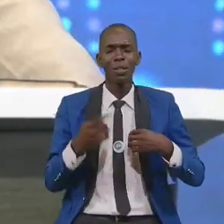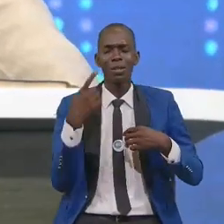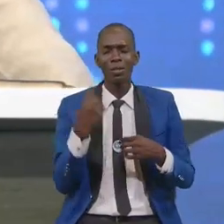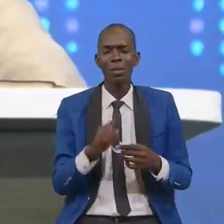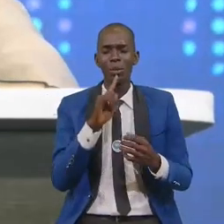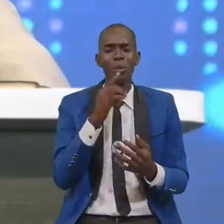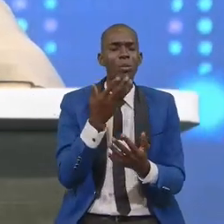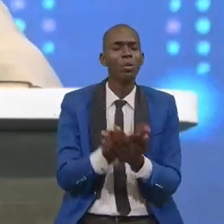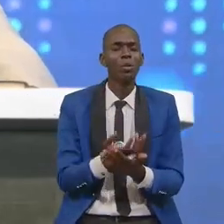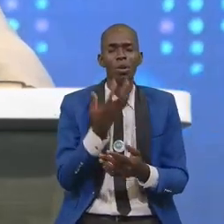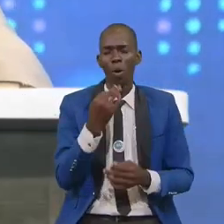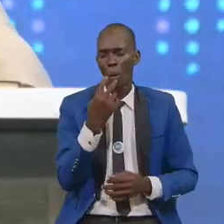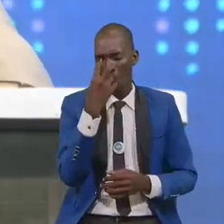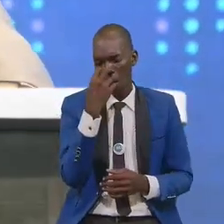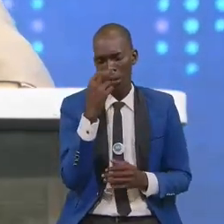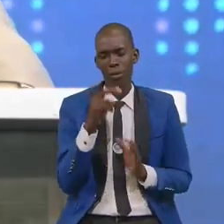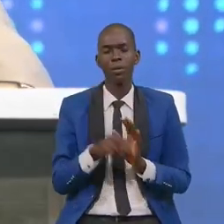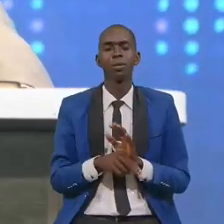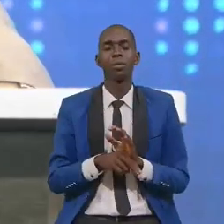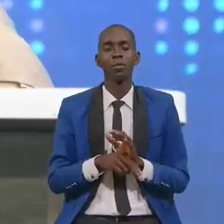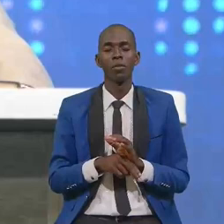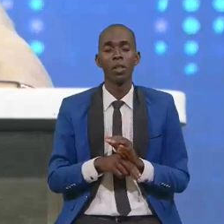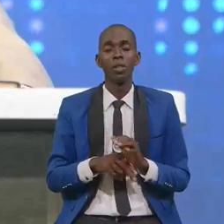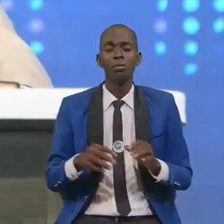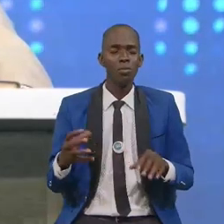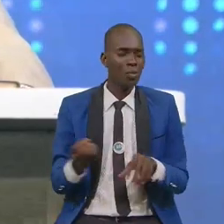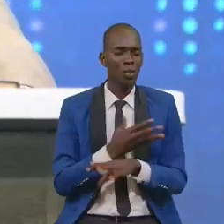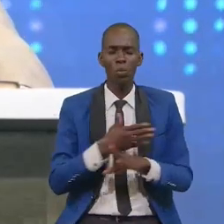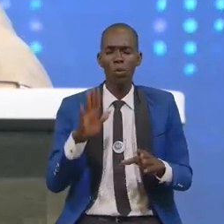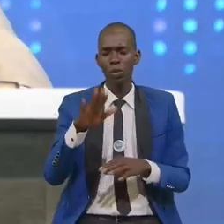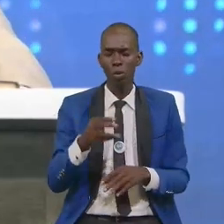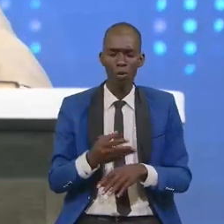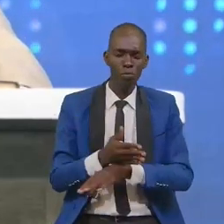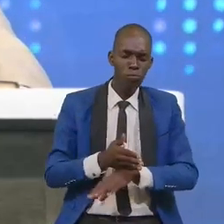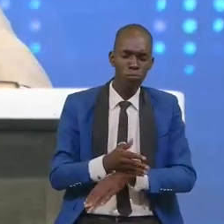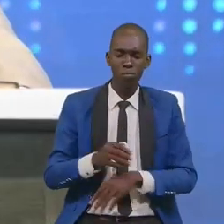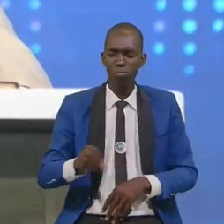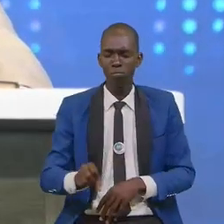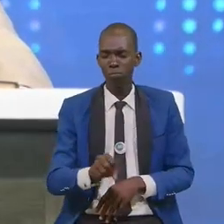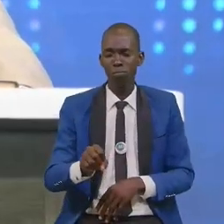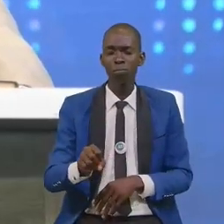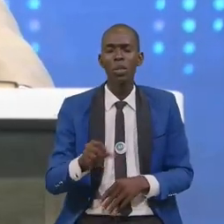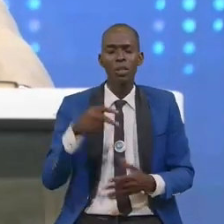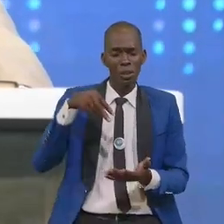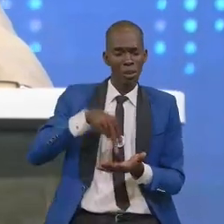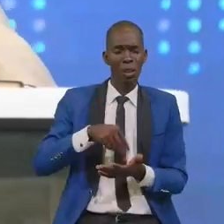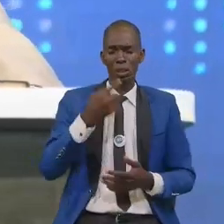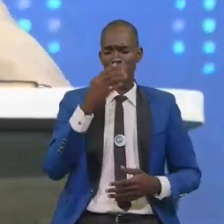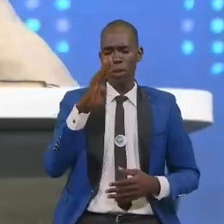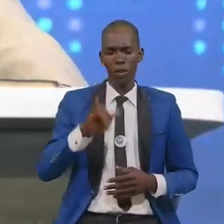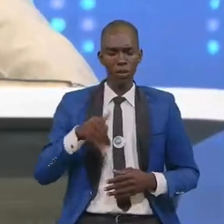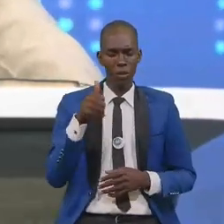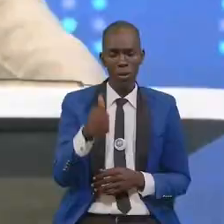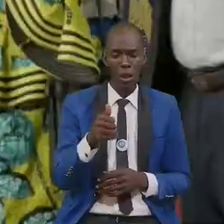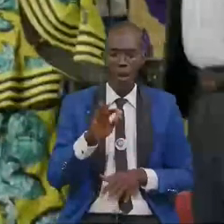de l'aveuglement j'étais seul béquilles tenez vous debout tout seul marchez